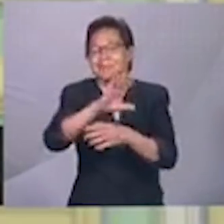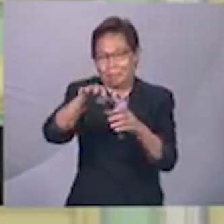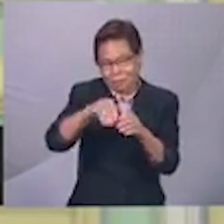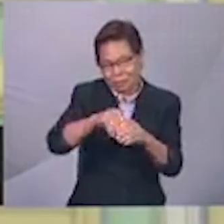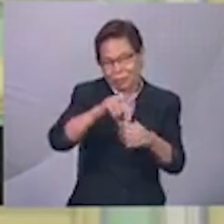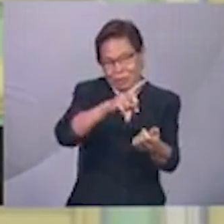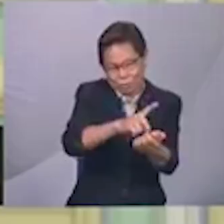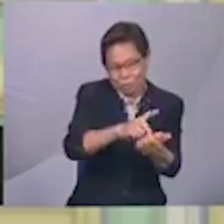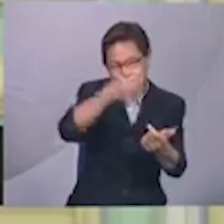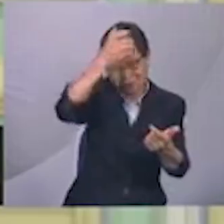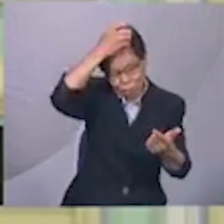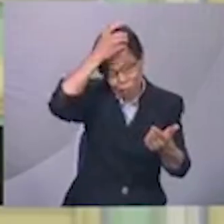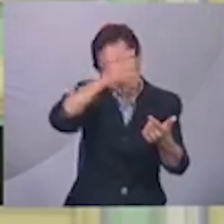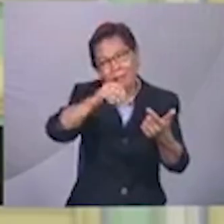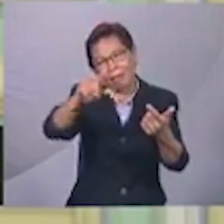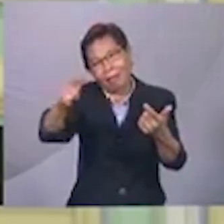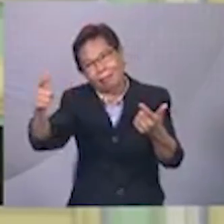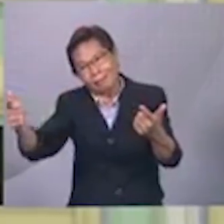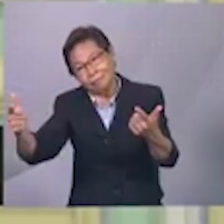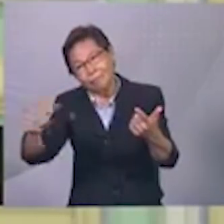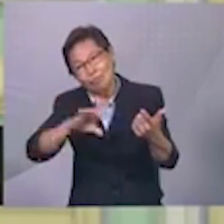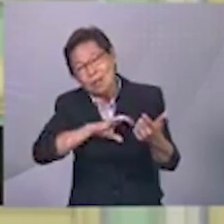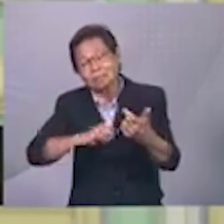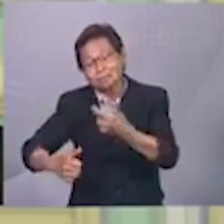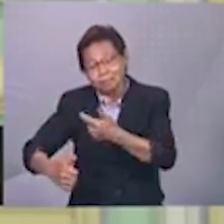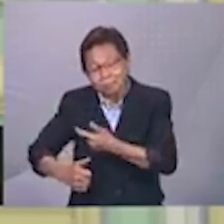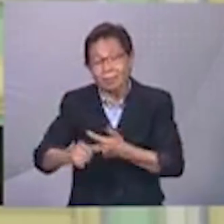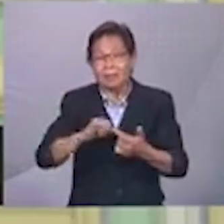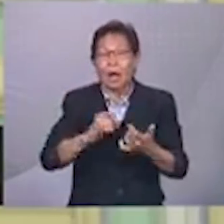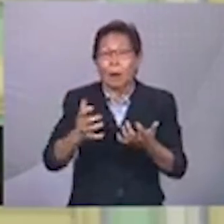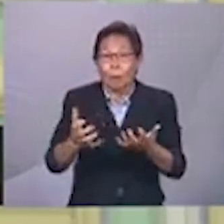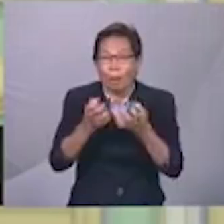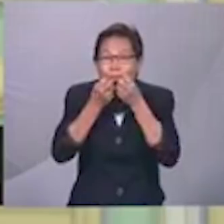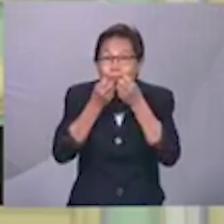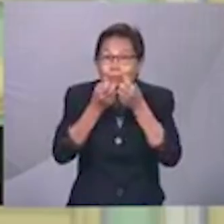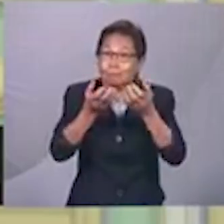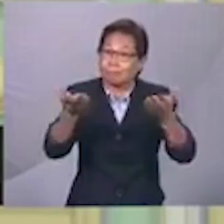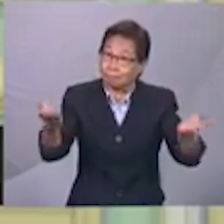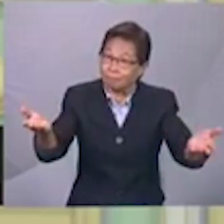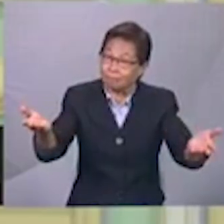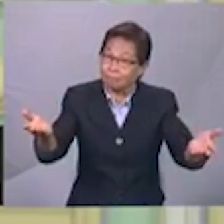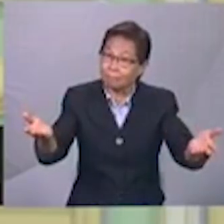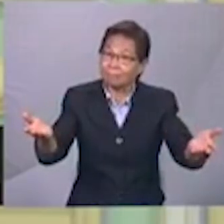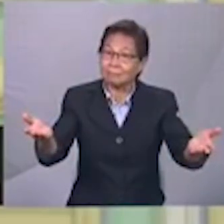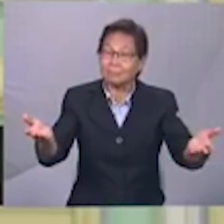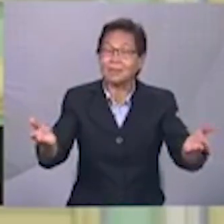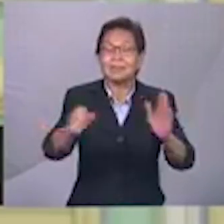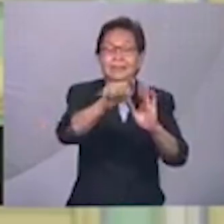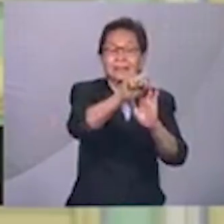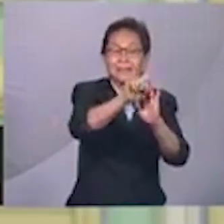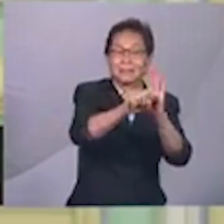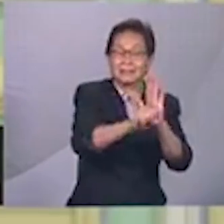jururawat, doktor dan sebagainya. Ingin saya maklumkan bahawa di bawah